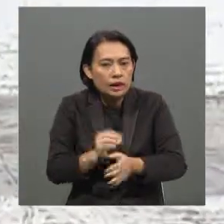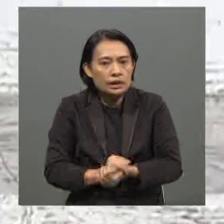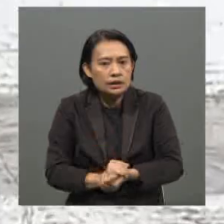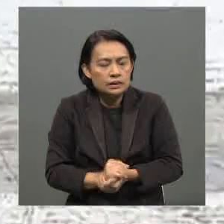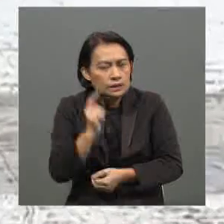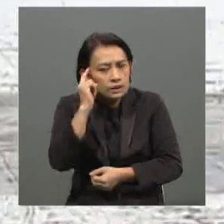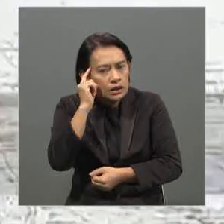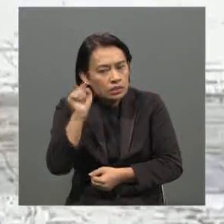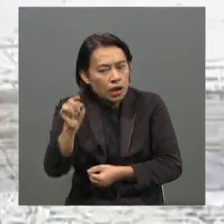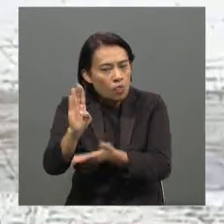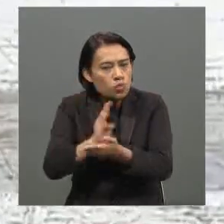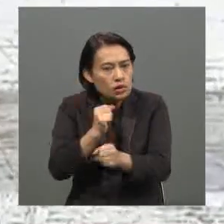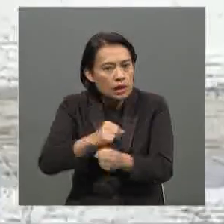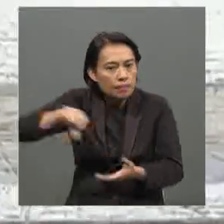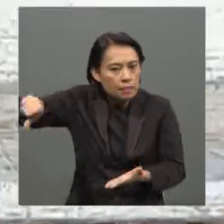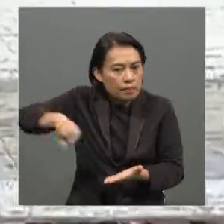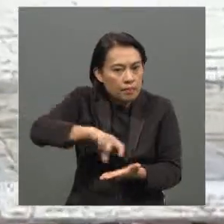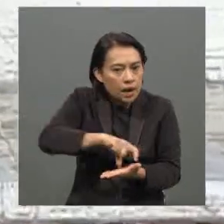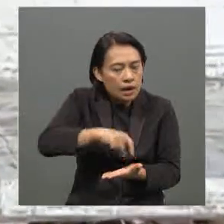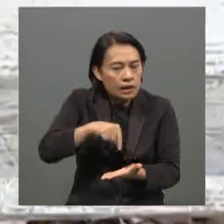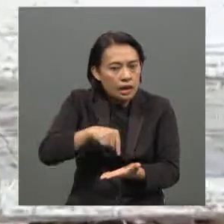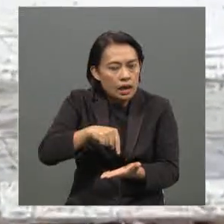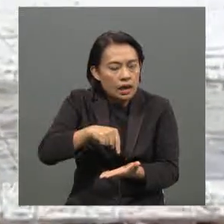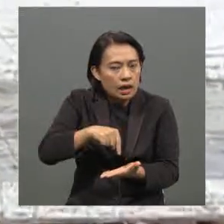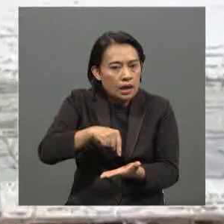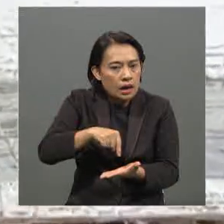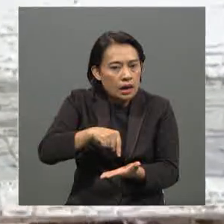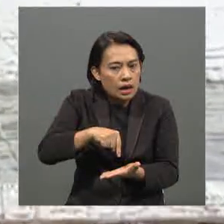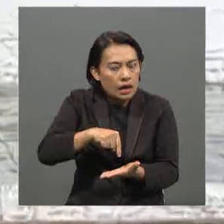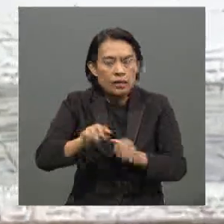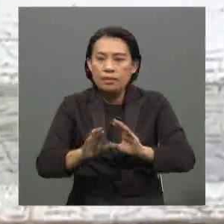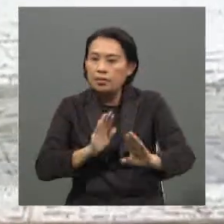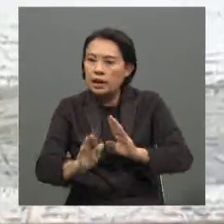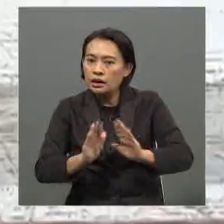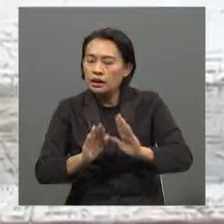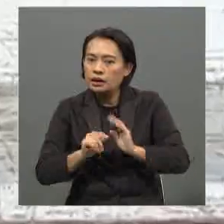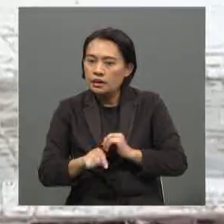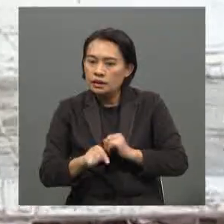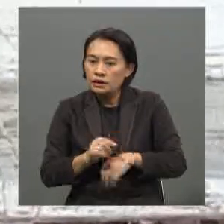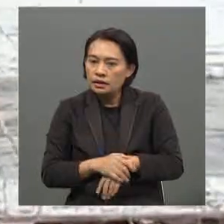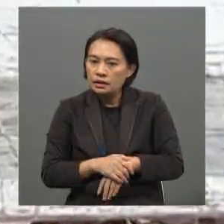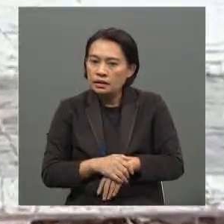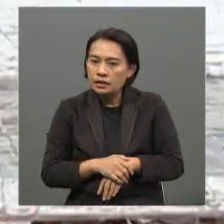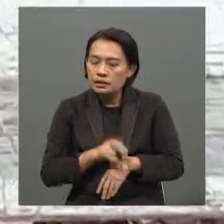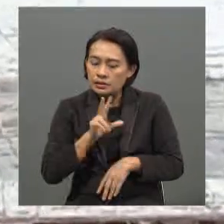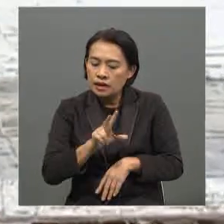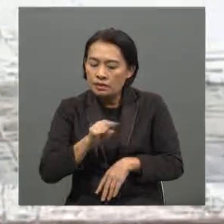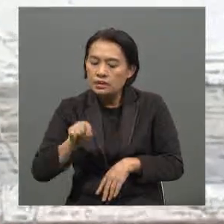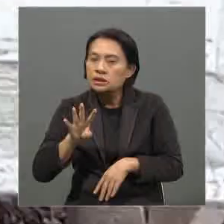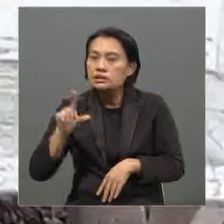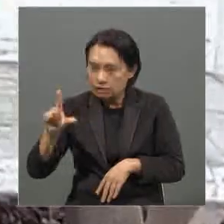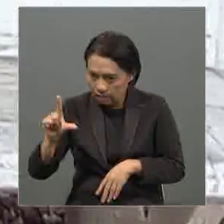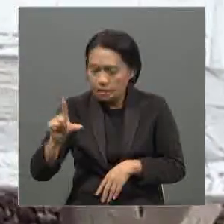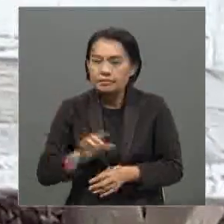เ่าตั้งแต่ทำมาอย่างที่หลวงพี่มานี่นะน่าจะอยู่ประมาณสัก 3 3-4ล้านนี่